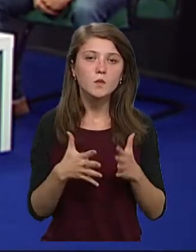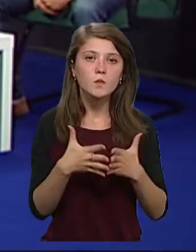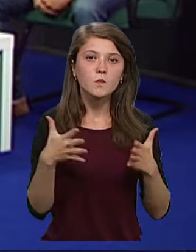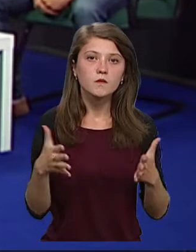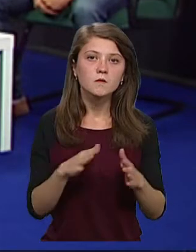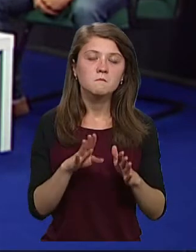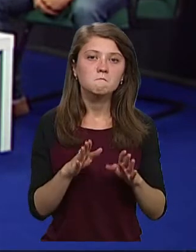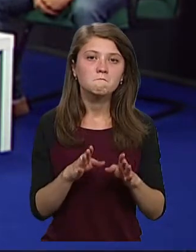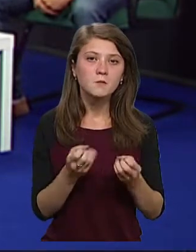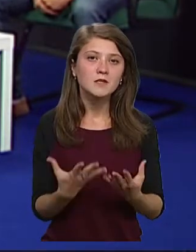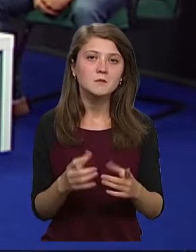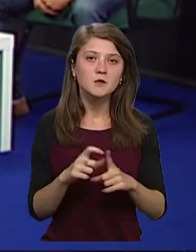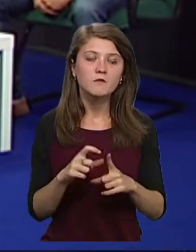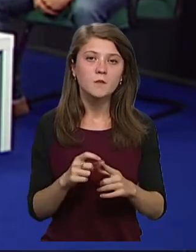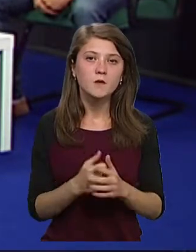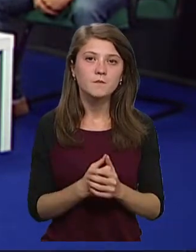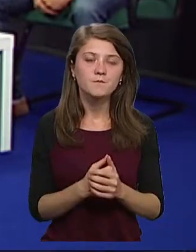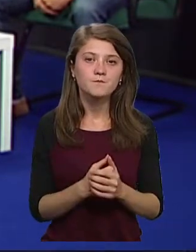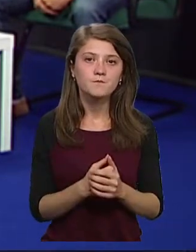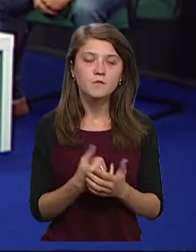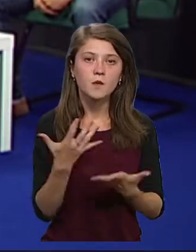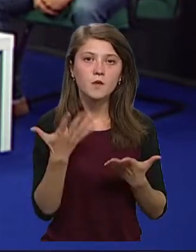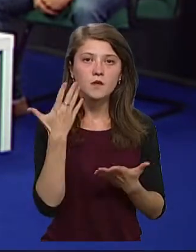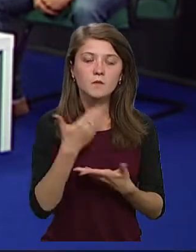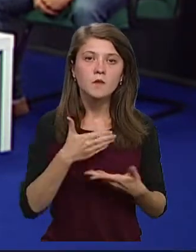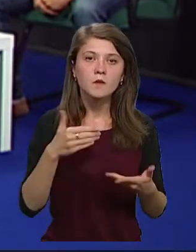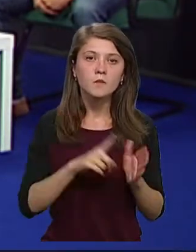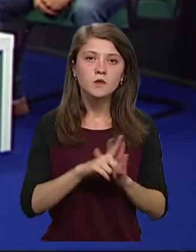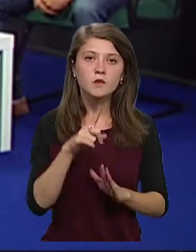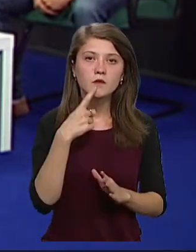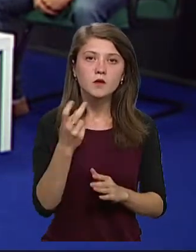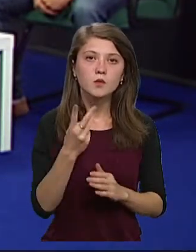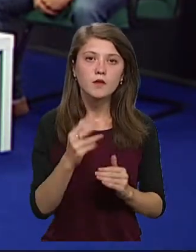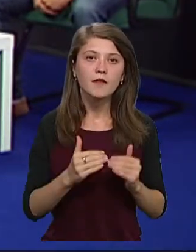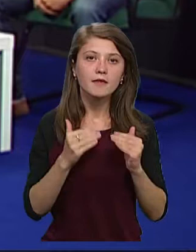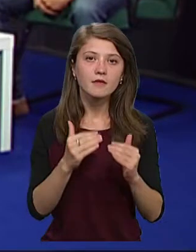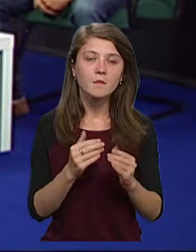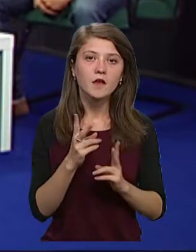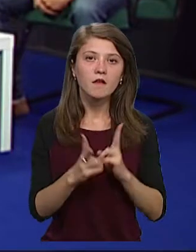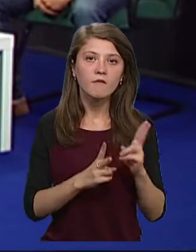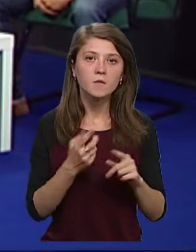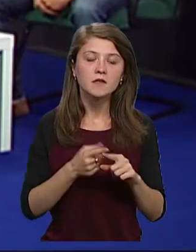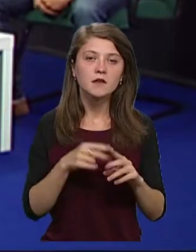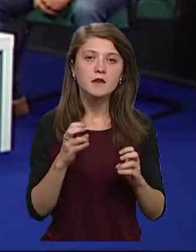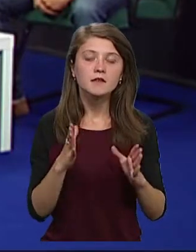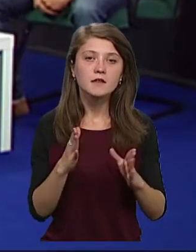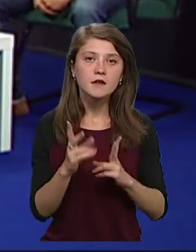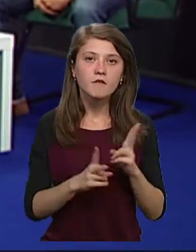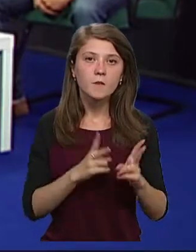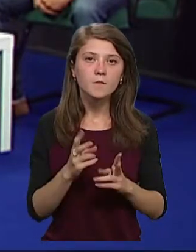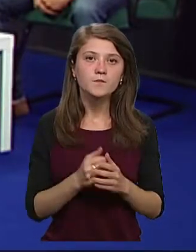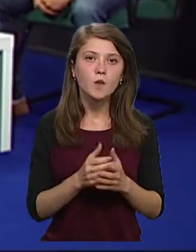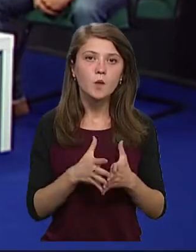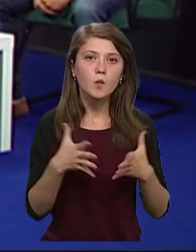такими простими словами. Насамперед, мабуть, коли ми почали говорити за другий етап реформи, це не тільки укрупнення реформи,